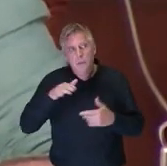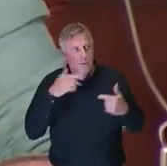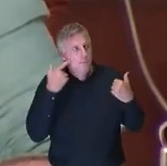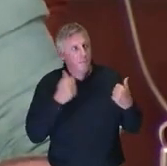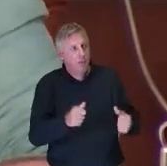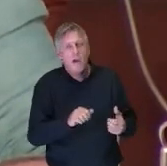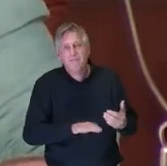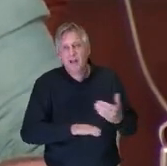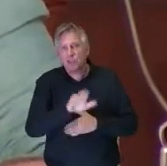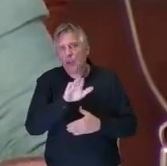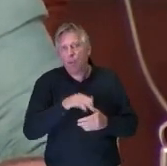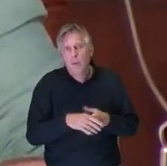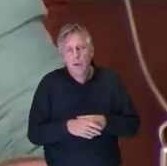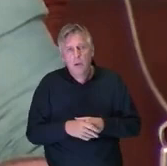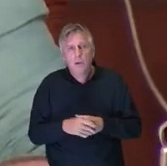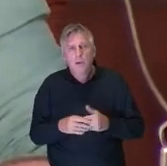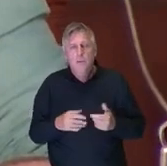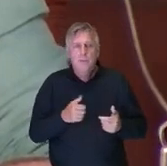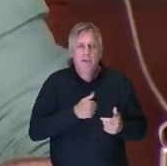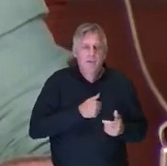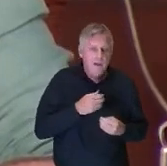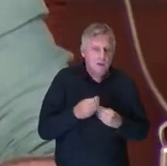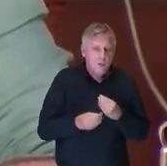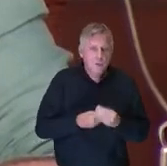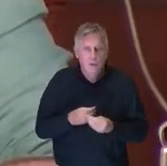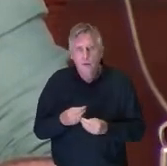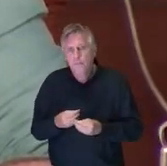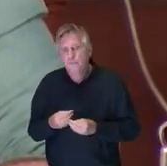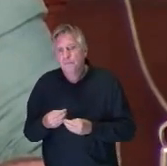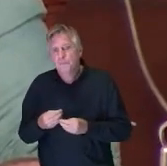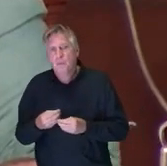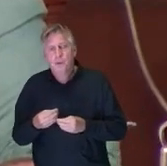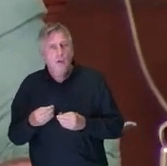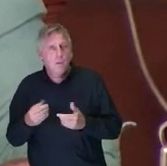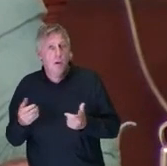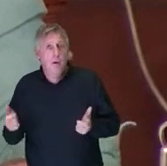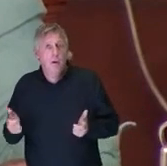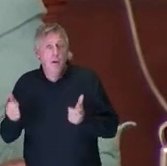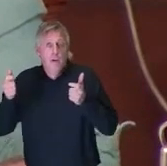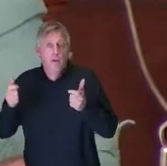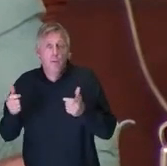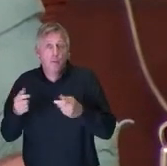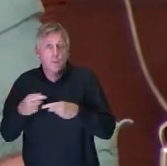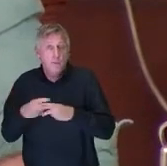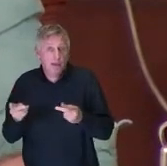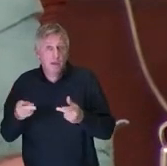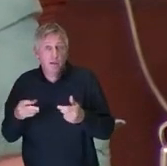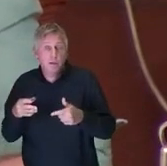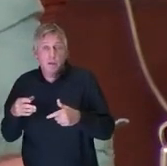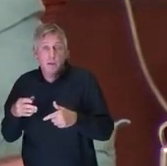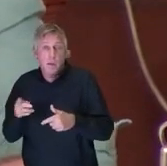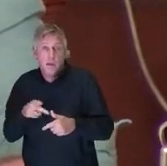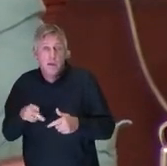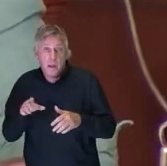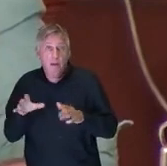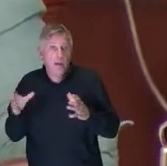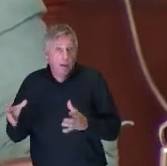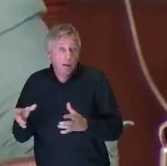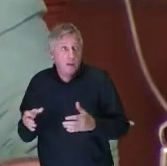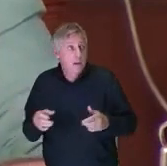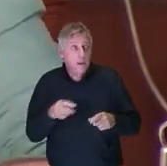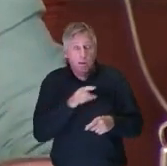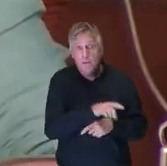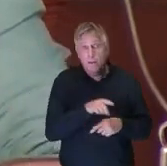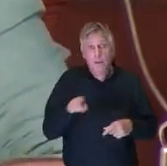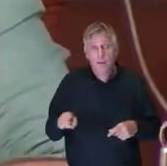difficile la sortie d'opérations, qu'elles soient privées ou de bailleurs sociaux, et rend difficile l'atteinte des objectifs définis à la fois dans